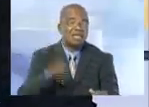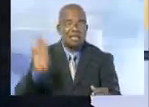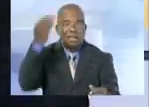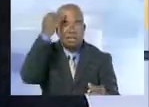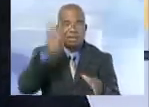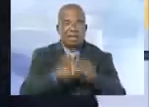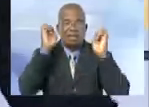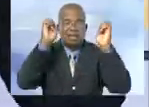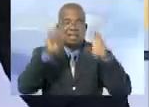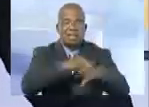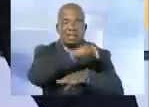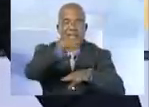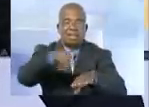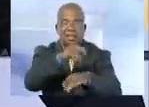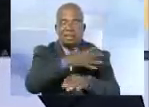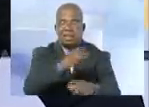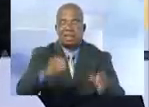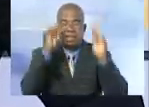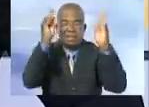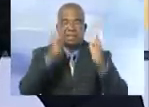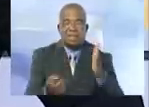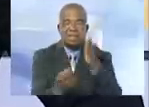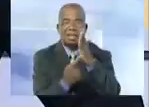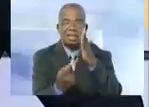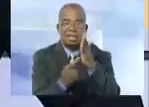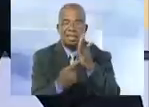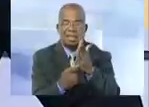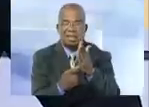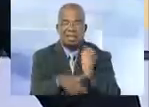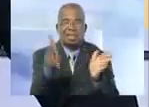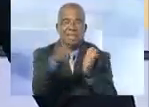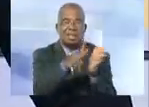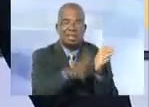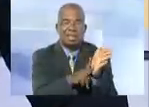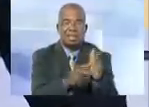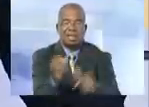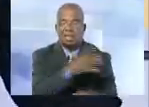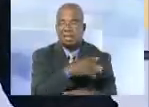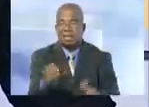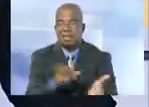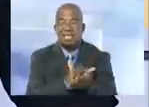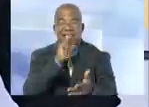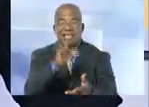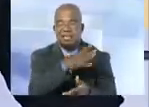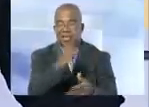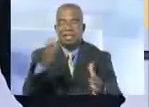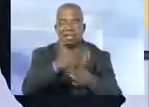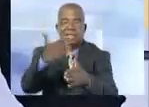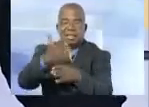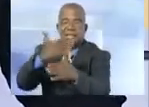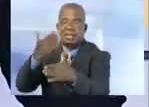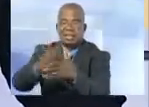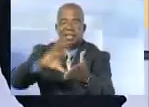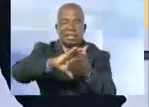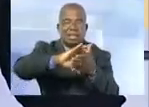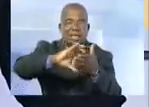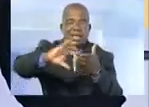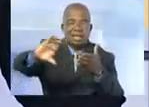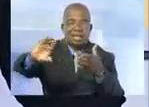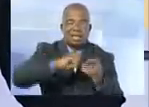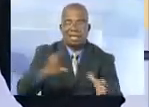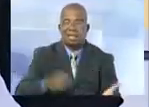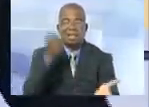de l'Éducation nationale et de l'Enseignement technique, Ondia Camara Kamisoko. Il s'agit de l'opération de distribution des cartes d'identité